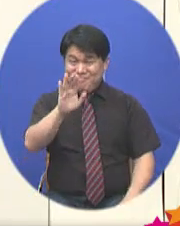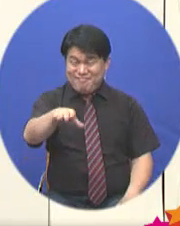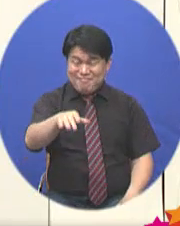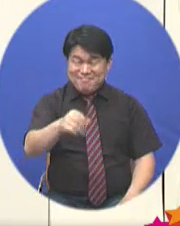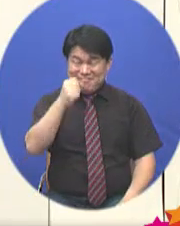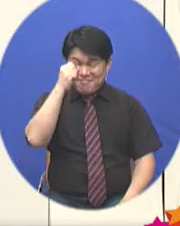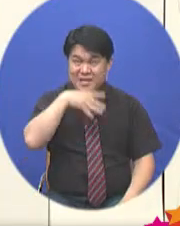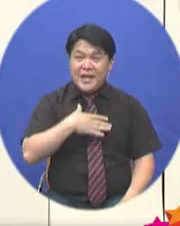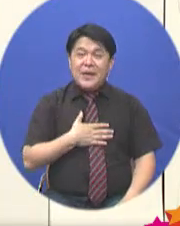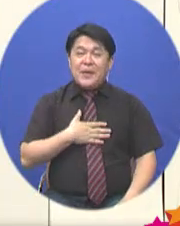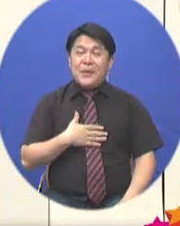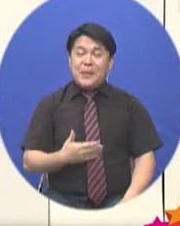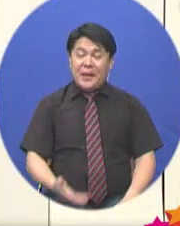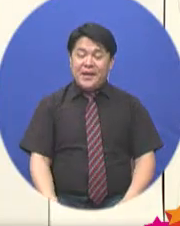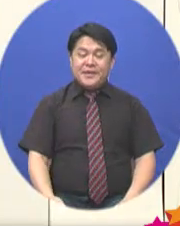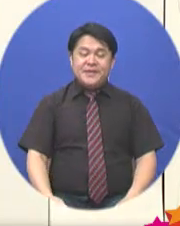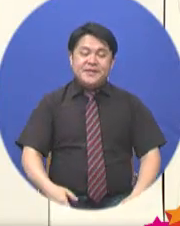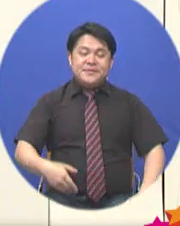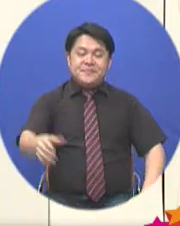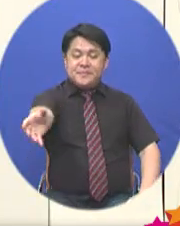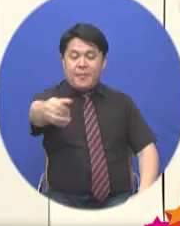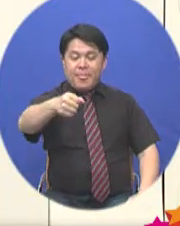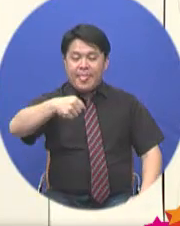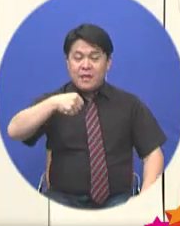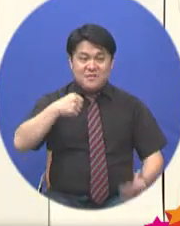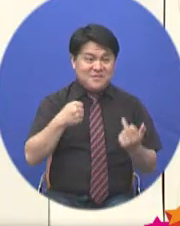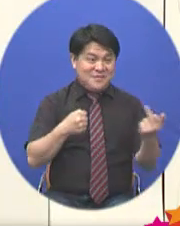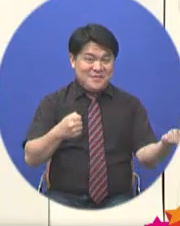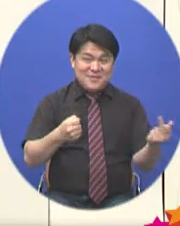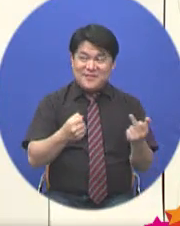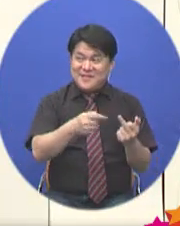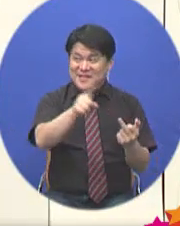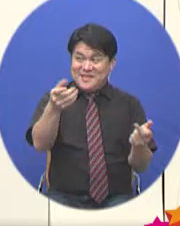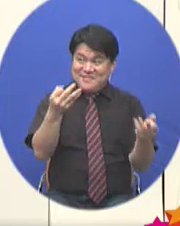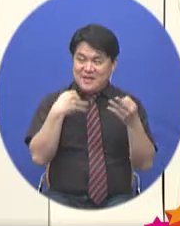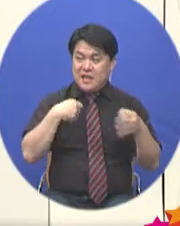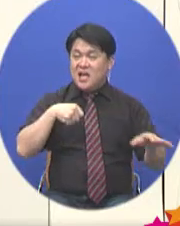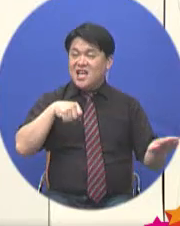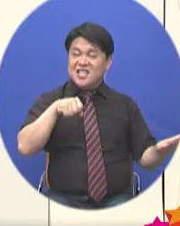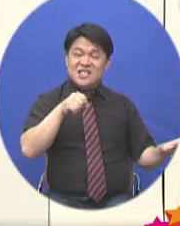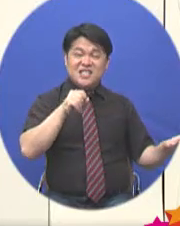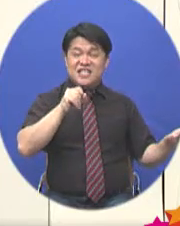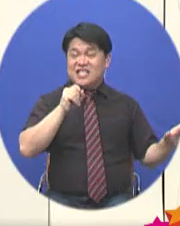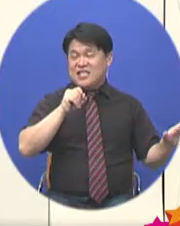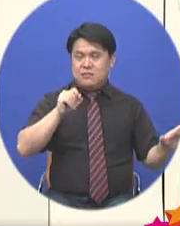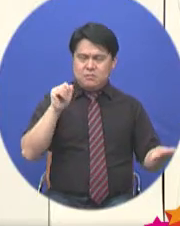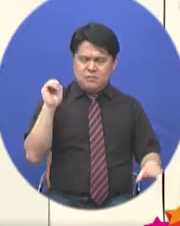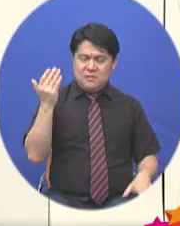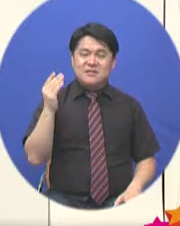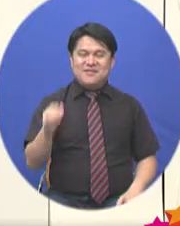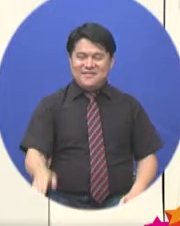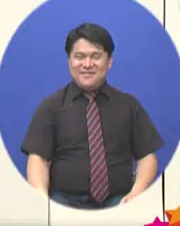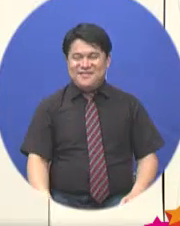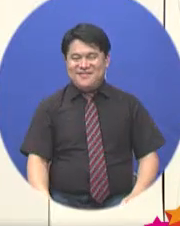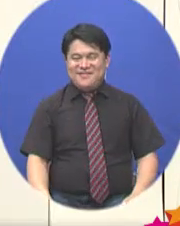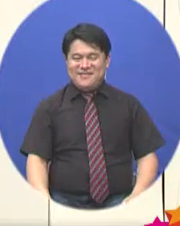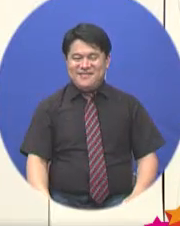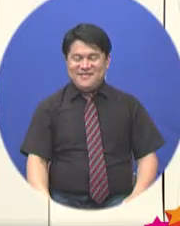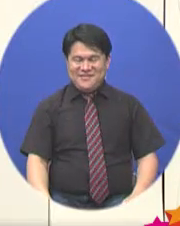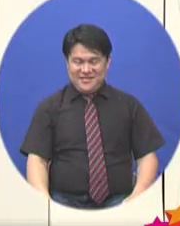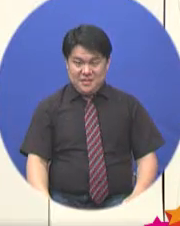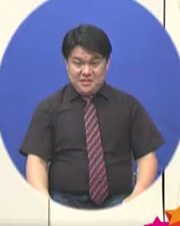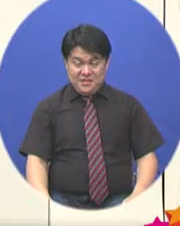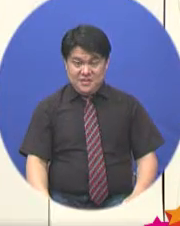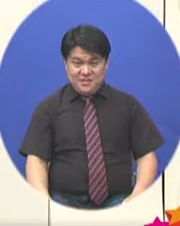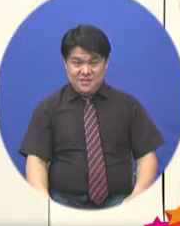그냥 편안하게 그냥 우리 동생들 앞에서 맞아요. 하는 거려니 생각하세요. 어떻게 알고 오늘